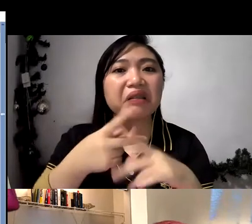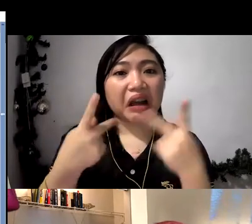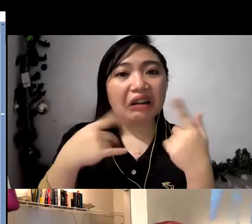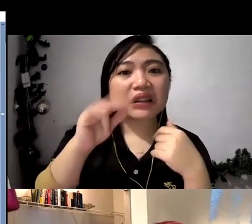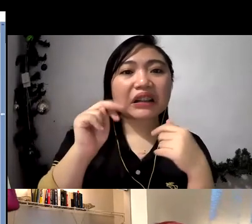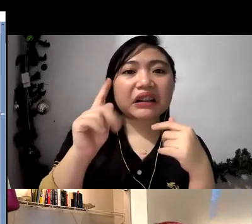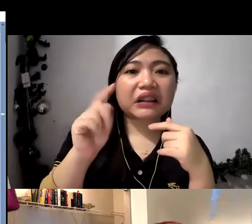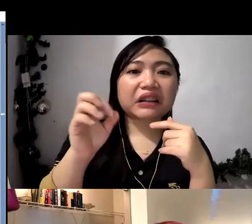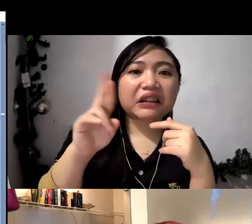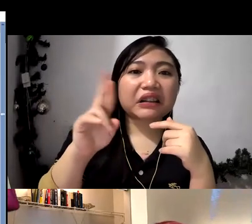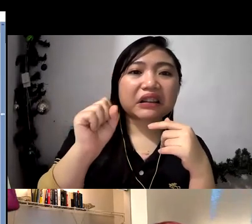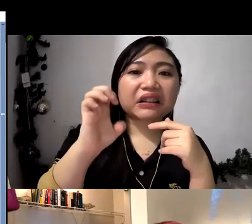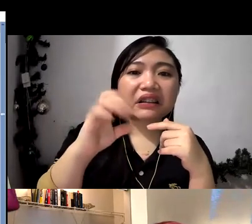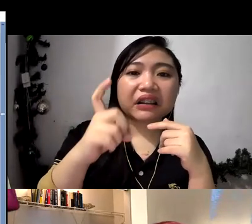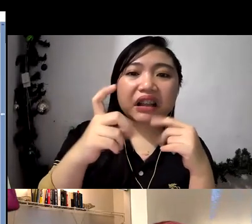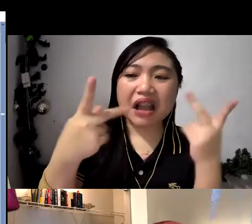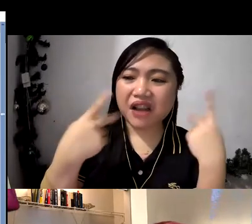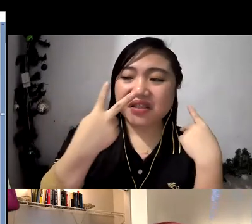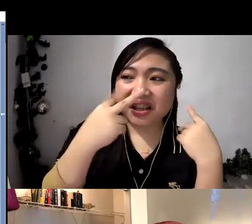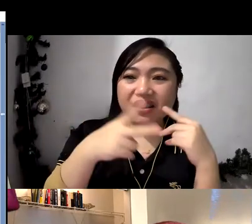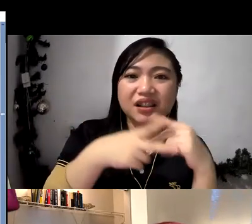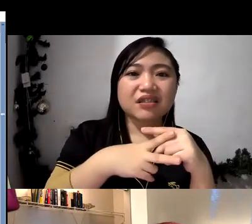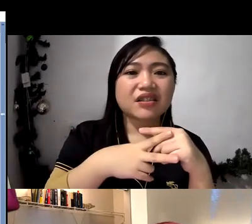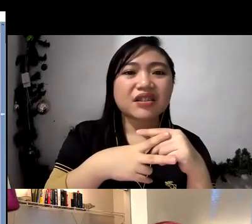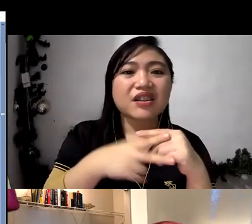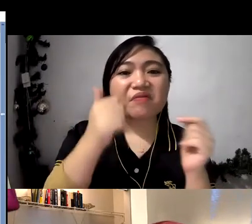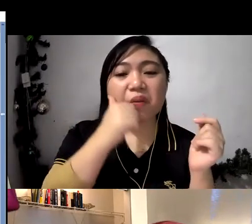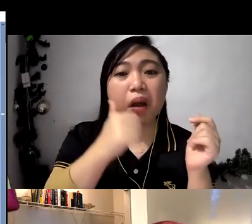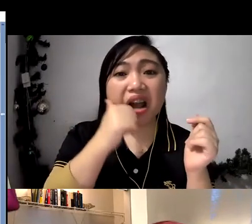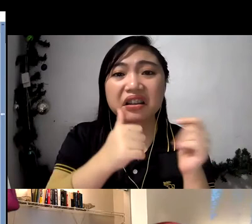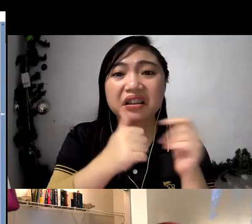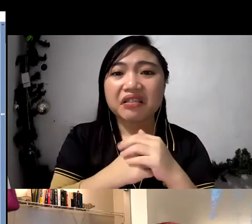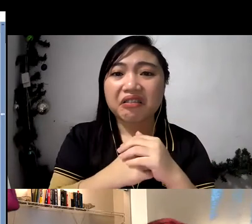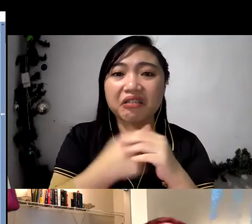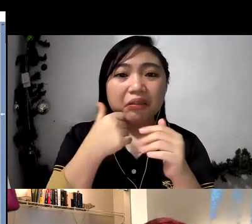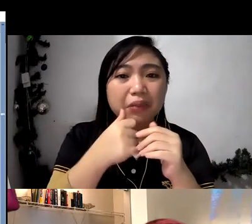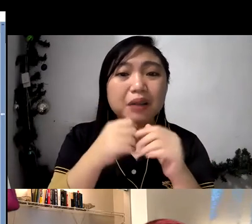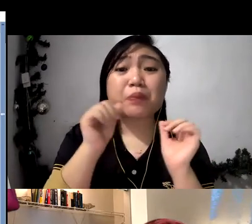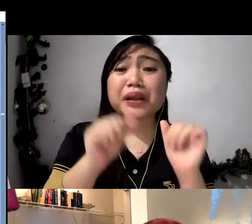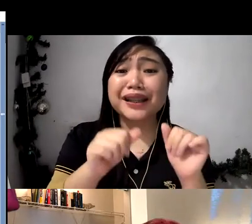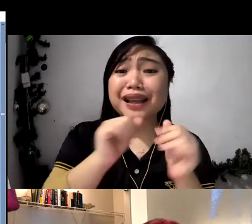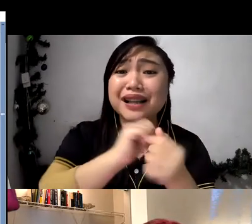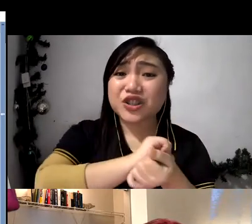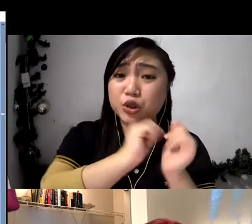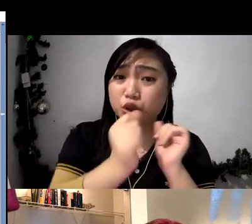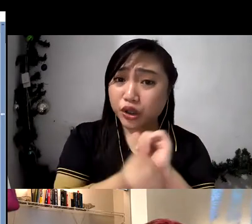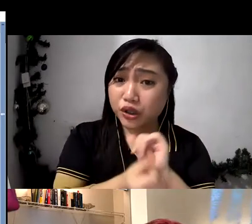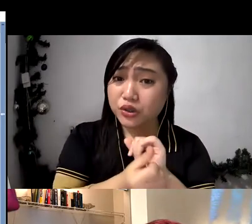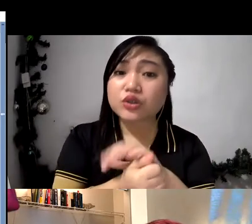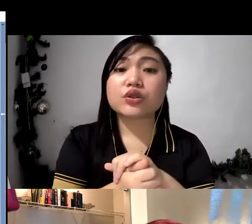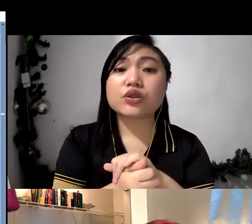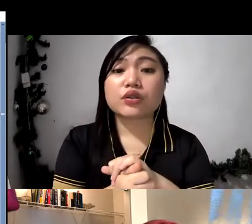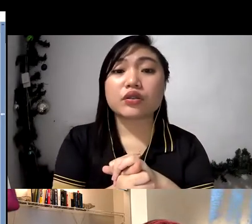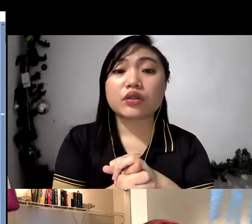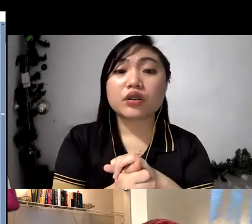nakita na siya ay, you know, mas prominent yung babae at yun ang kanyang ano, no, so pwede niyang palitan, no, yung kanyang